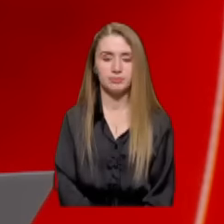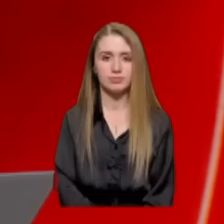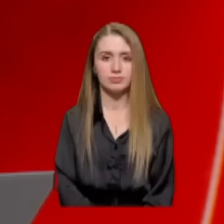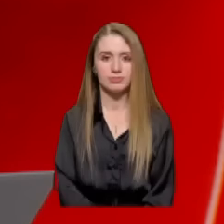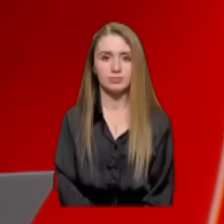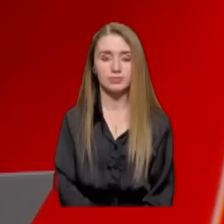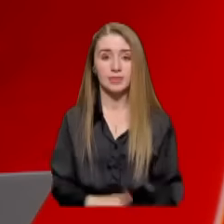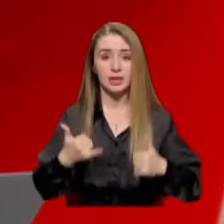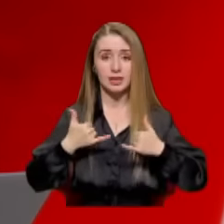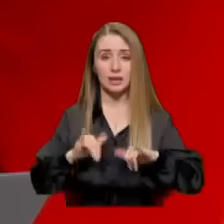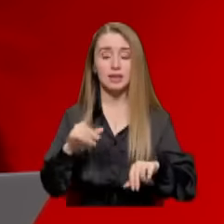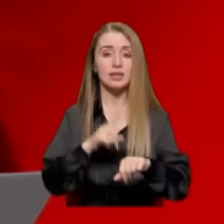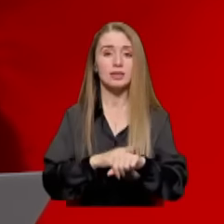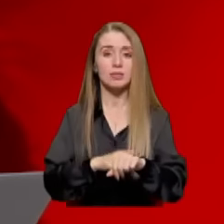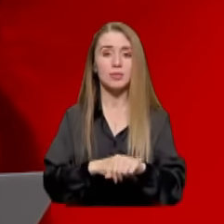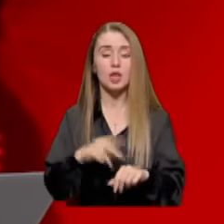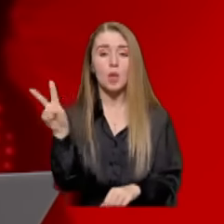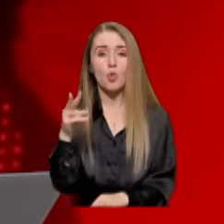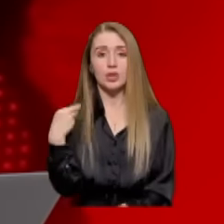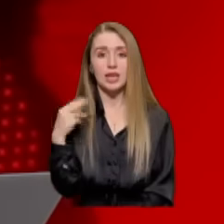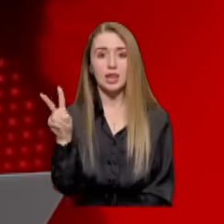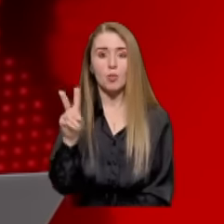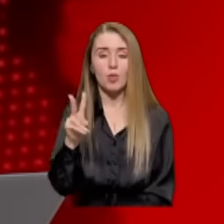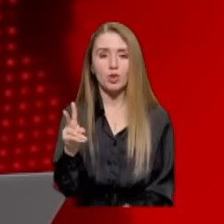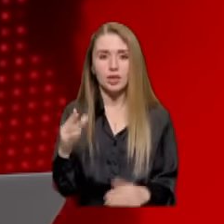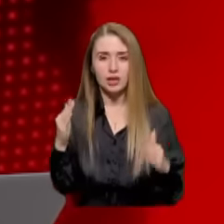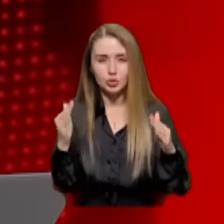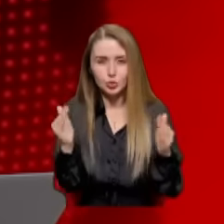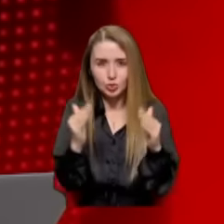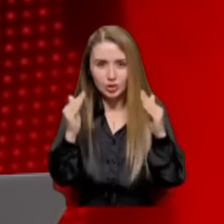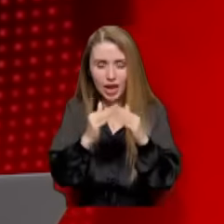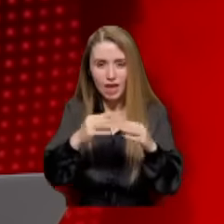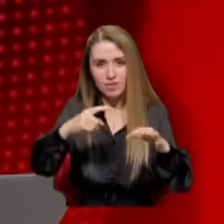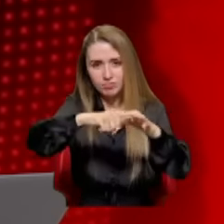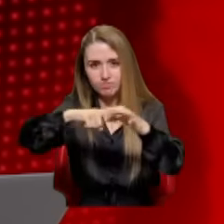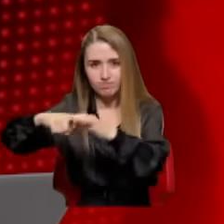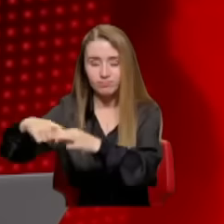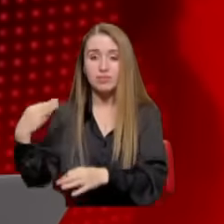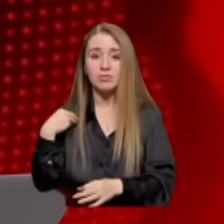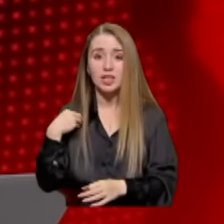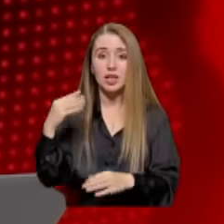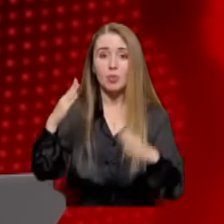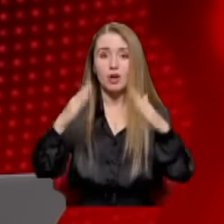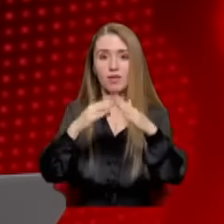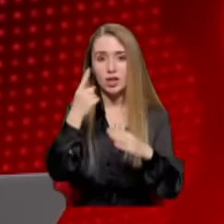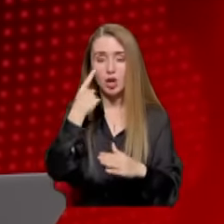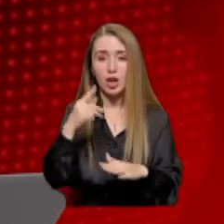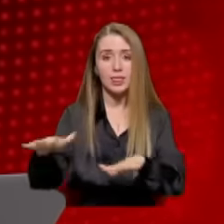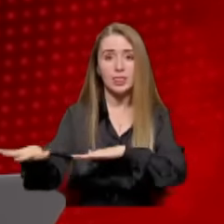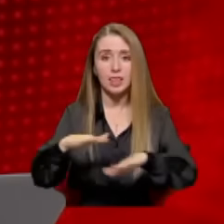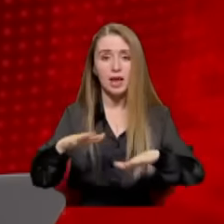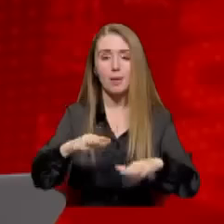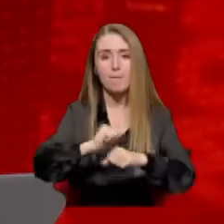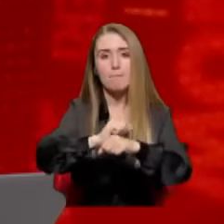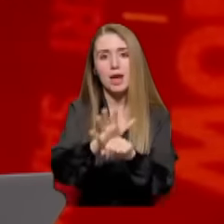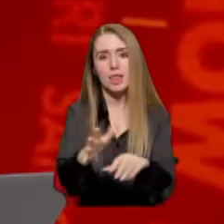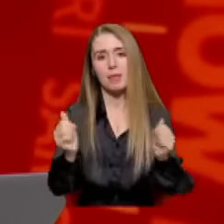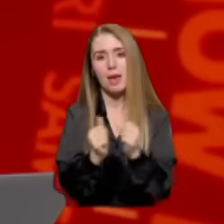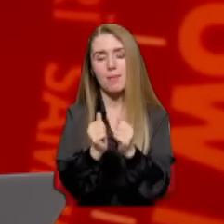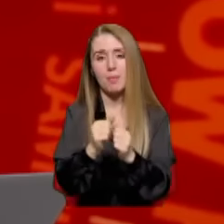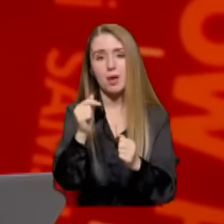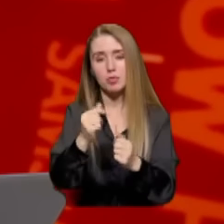Artık tatillerde yeni moda minik tekerlekli evler ve tabii karavanlar. Bu yeni tarz konaklamaya deprem ve pandemi ile